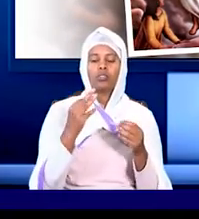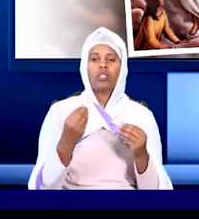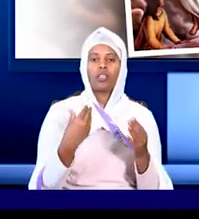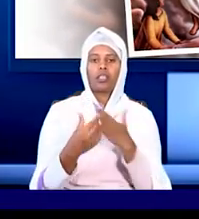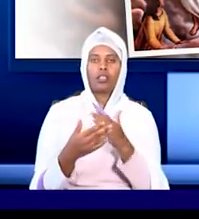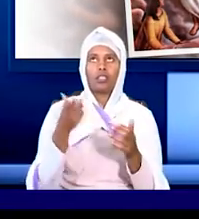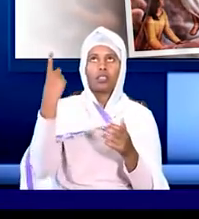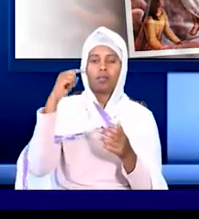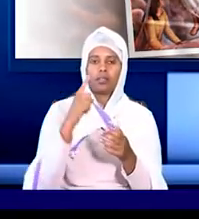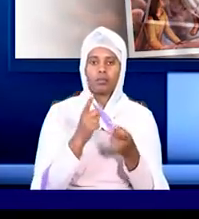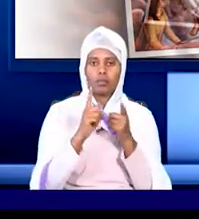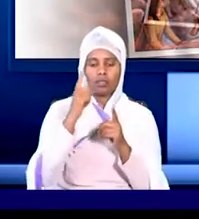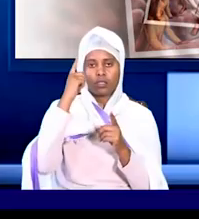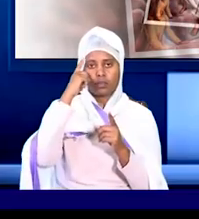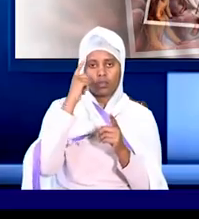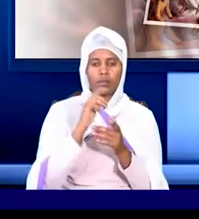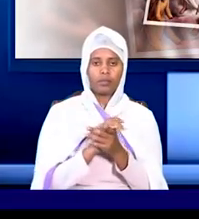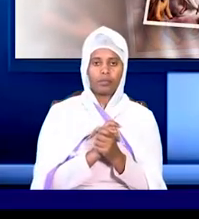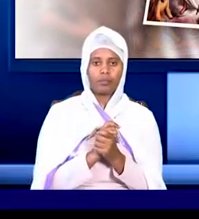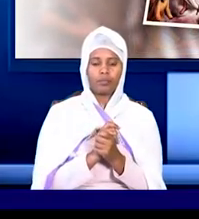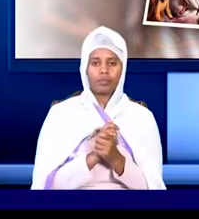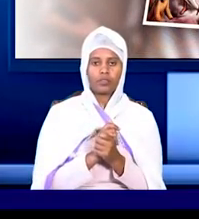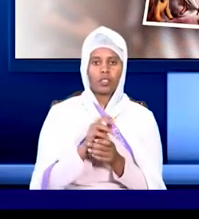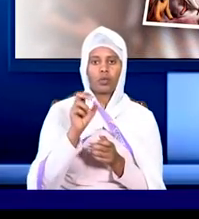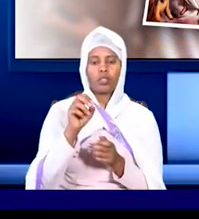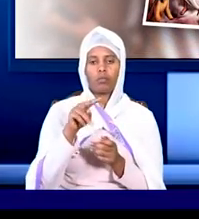تفصم ام الا تحاموس كنت يغبرلنا انتيلنا